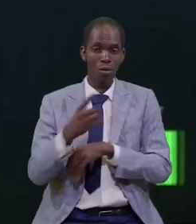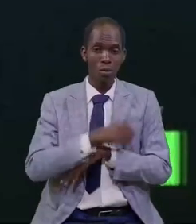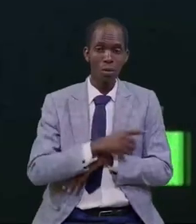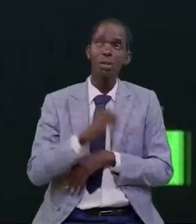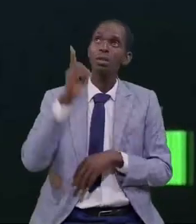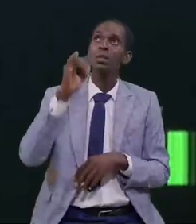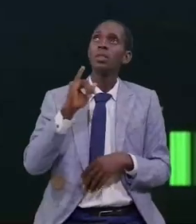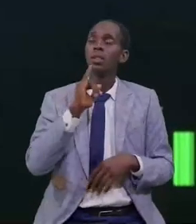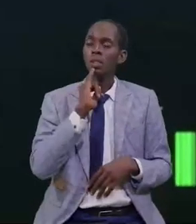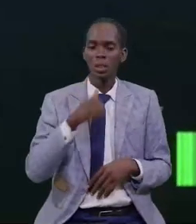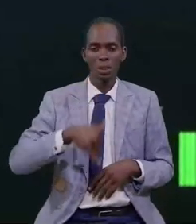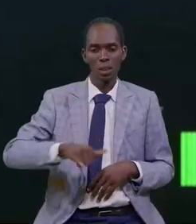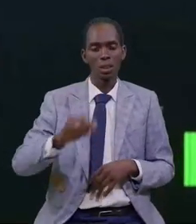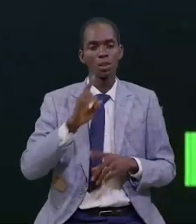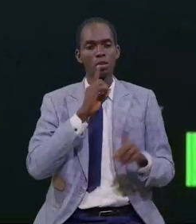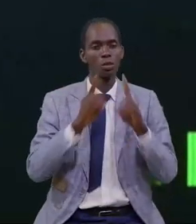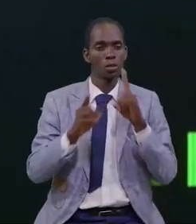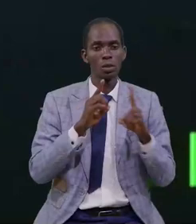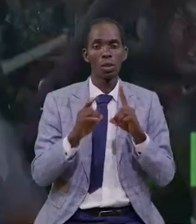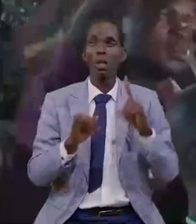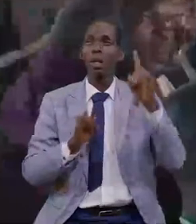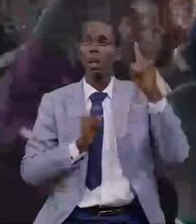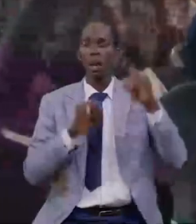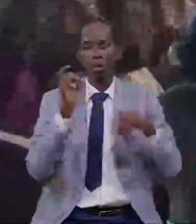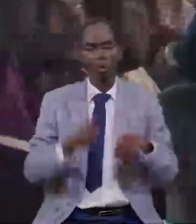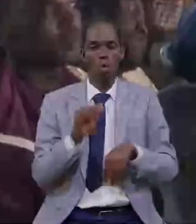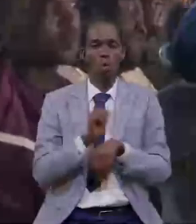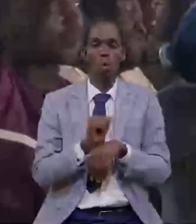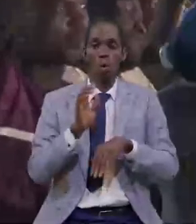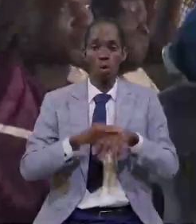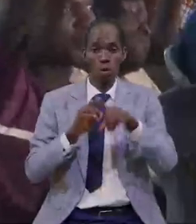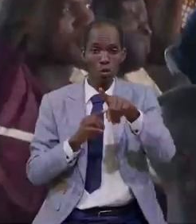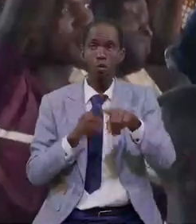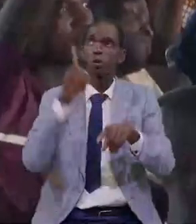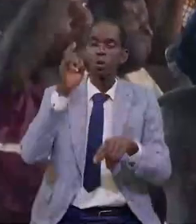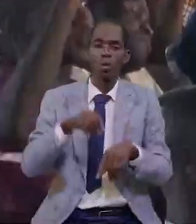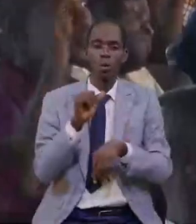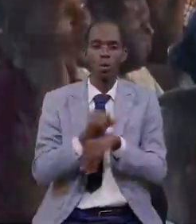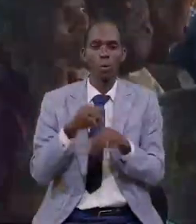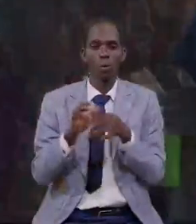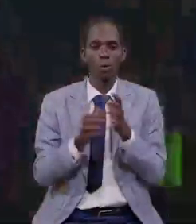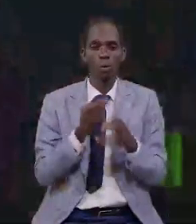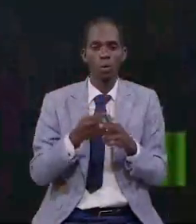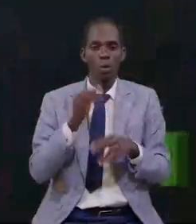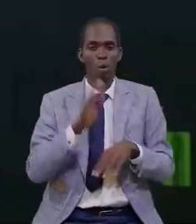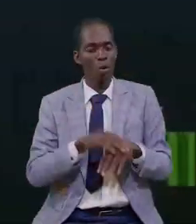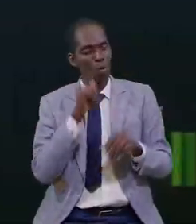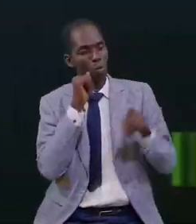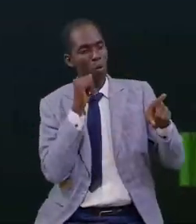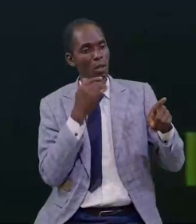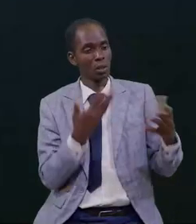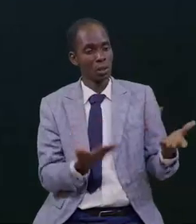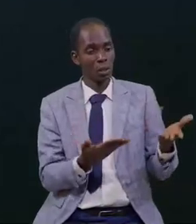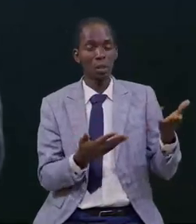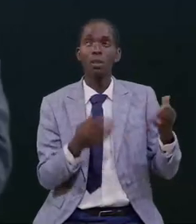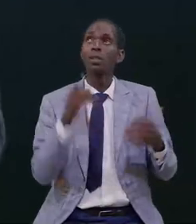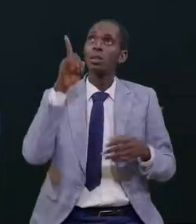fasse sur toi là-bas il doit faire sur elle là-bas il doit travailler